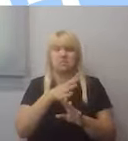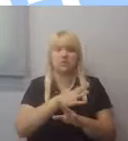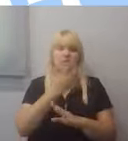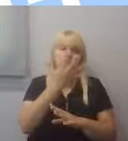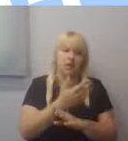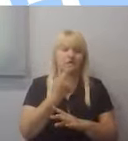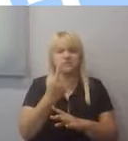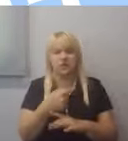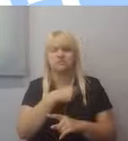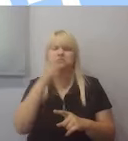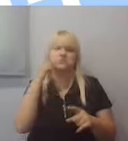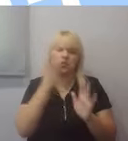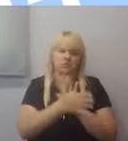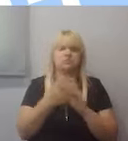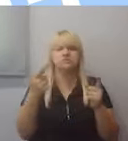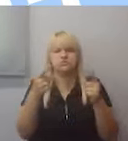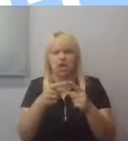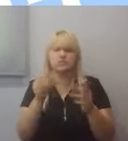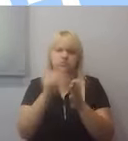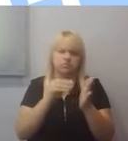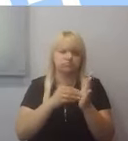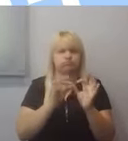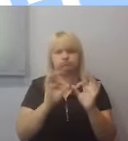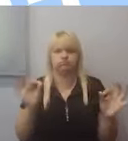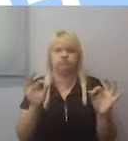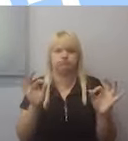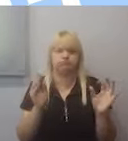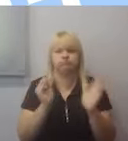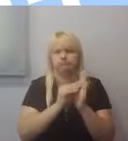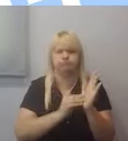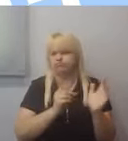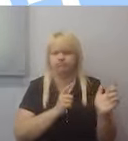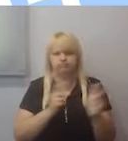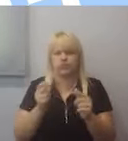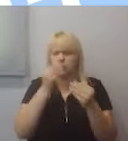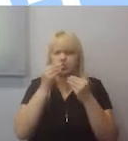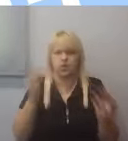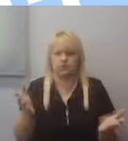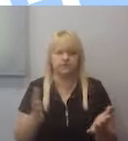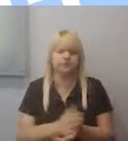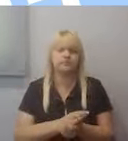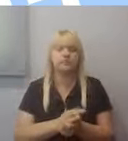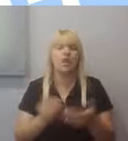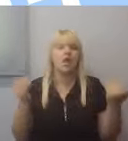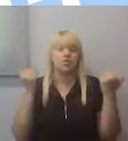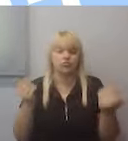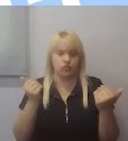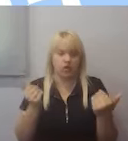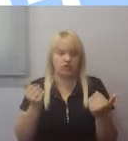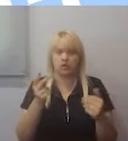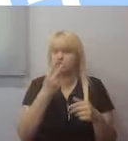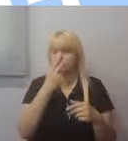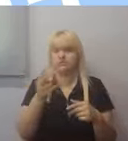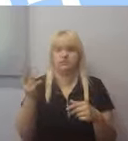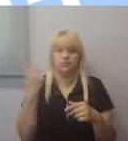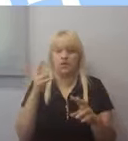esam stratēģijā ierakstījuši fantastiskus ciparus ja un šodien atskatoties uz to ko mēs esam izpildījuši